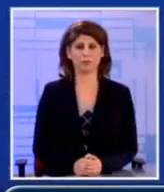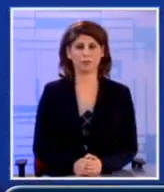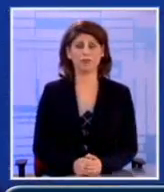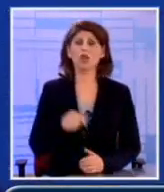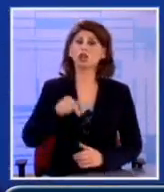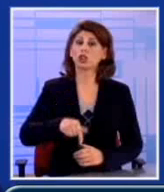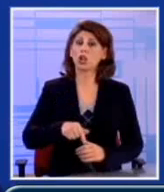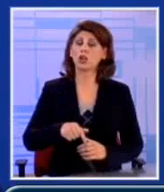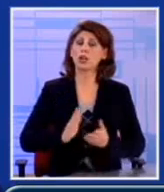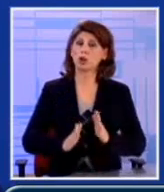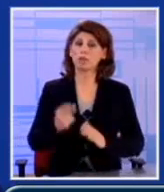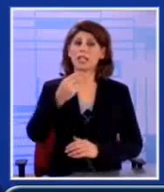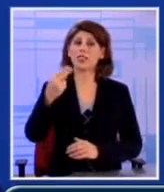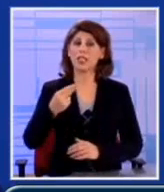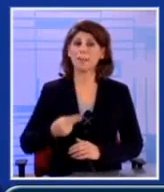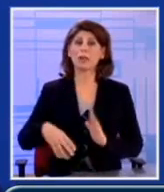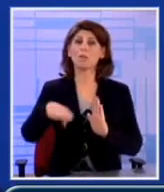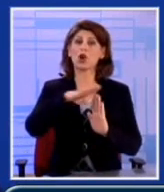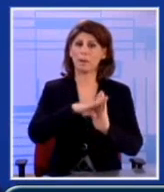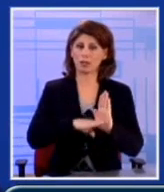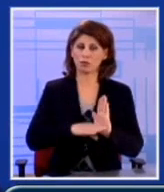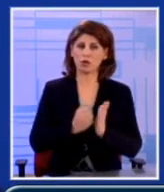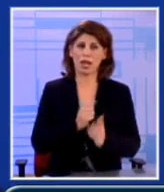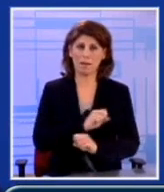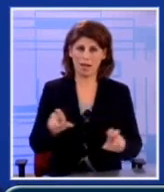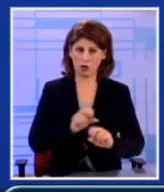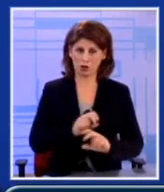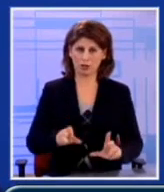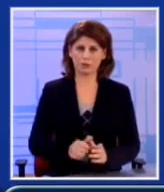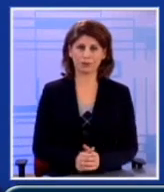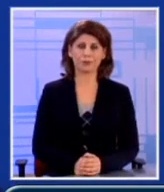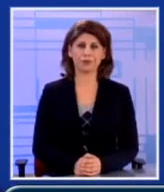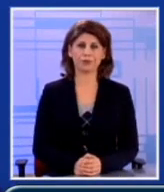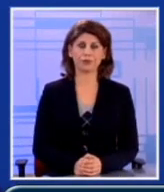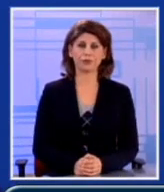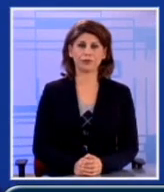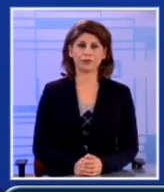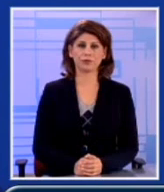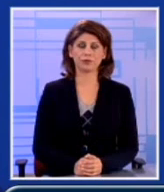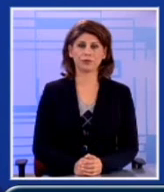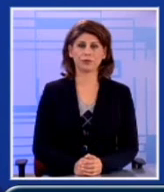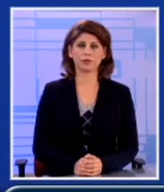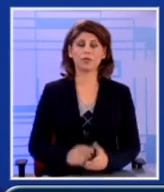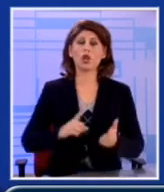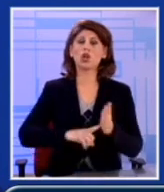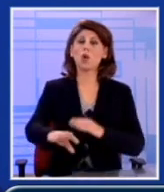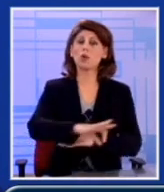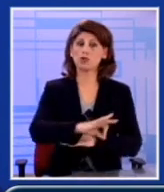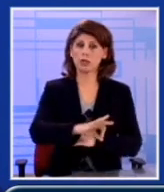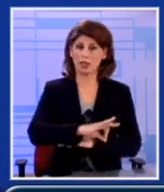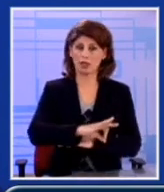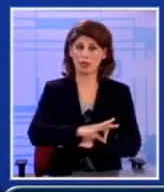στα θέματα προγραμματισμού και ενημέρωσης. Το νομοσχέδιο το οποίο